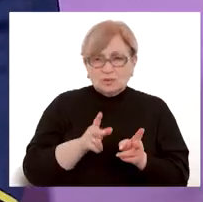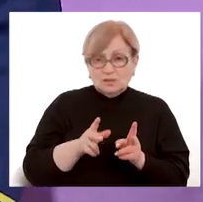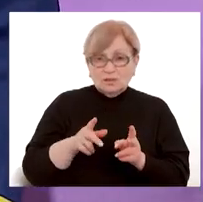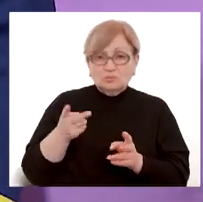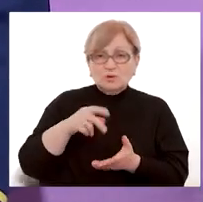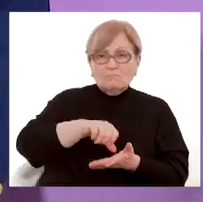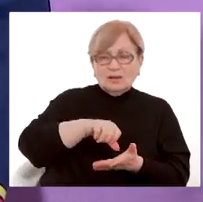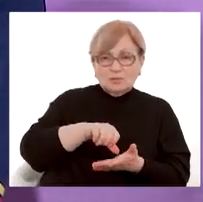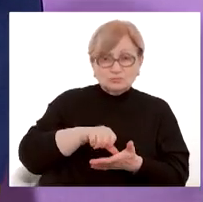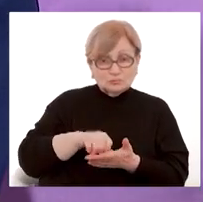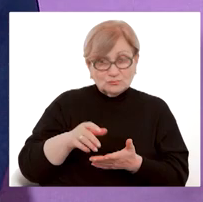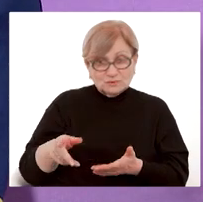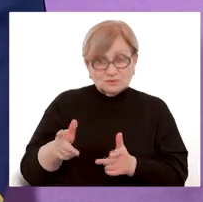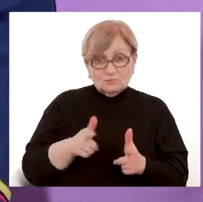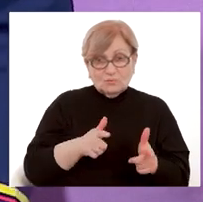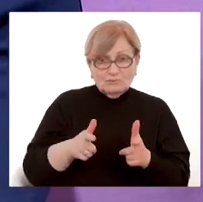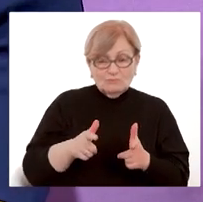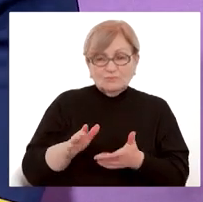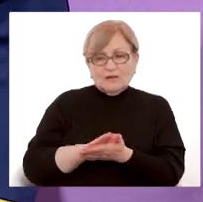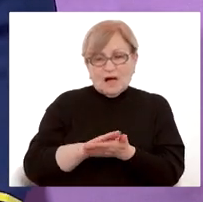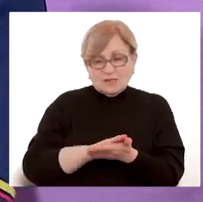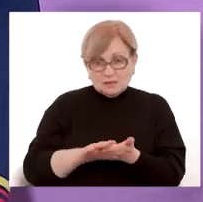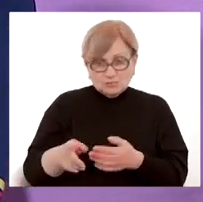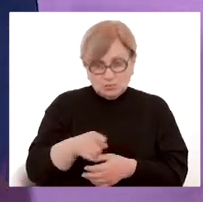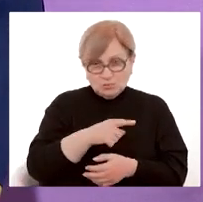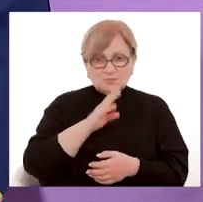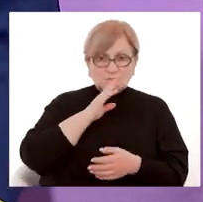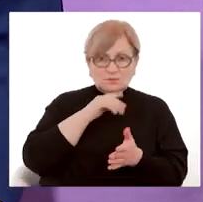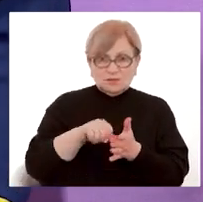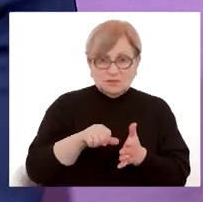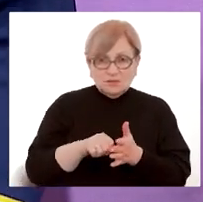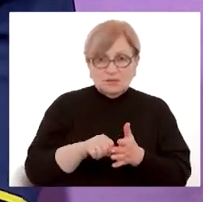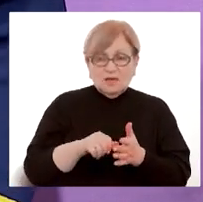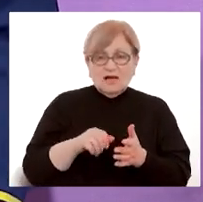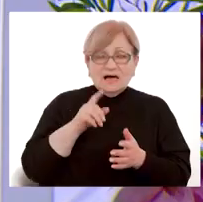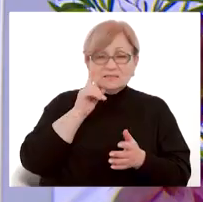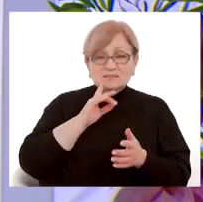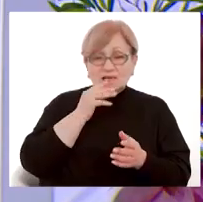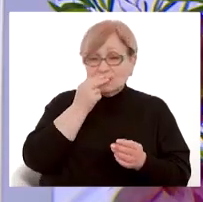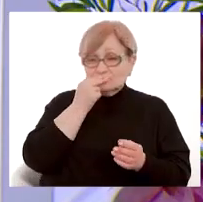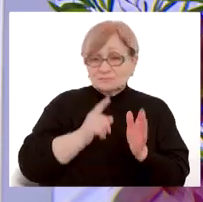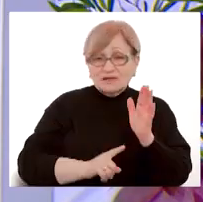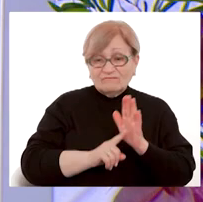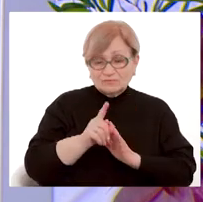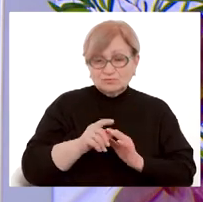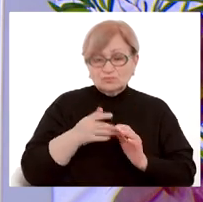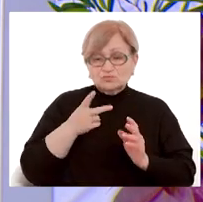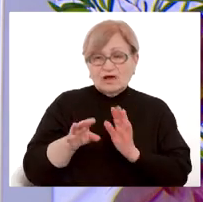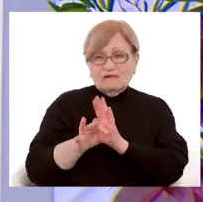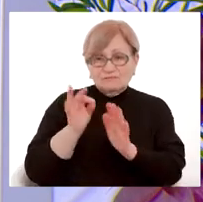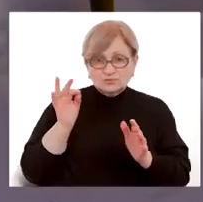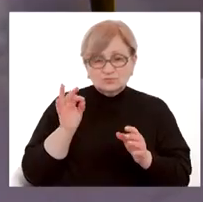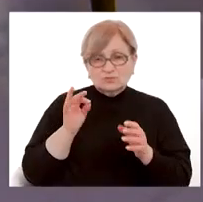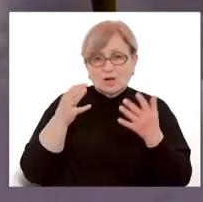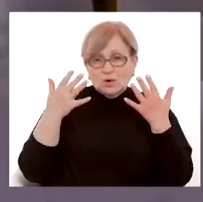მიიღოს მონაწილეობა ამის შემდეგ მომზადებაში, დარეცხვაში, ხომ? ანუ სანამ გადავალთ უშუალოდ კვებაზე, ჩვენ უნდა ავირჩიოთ,